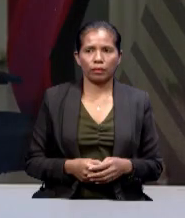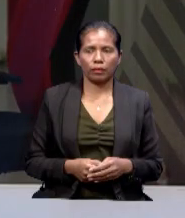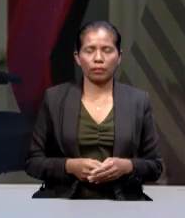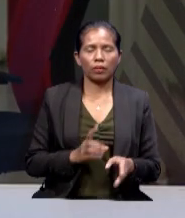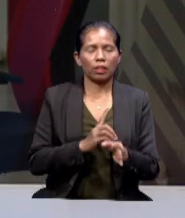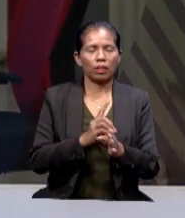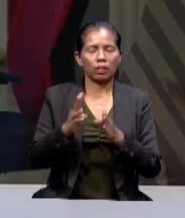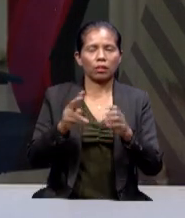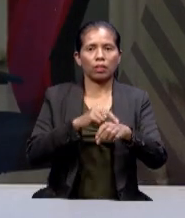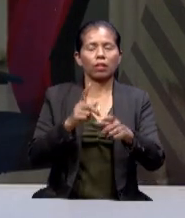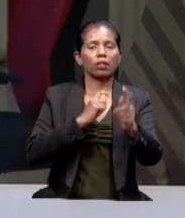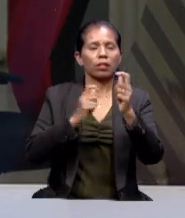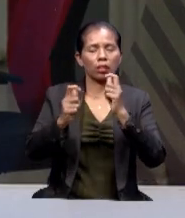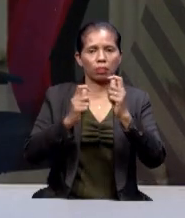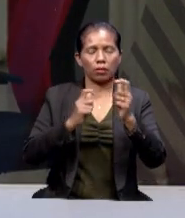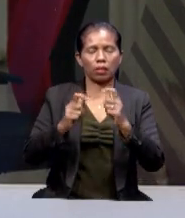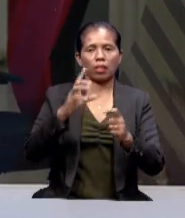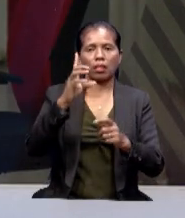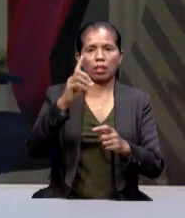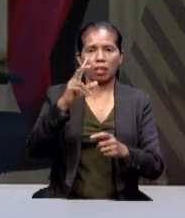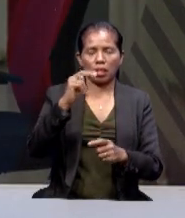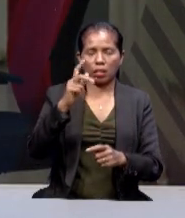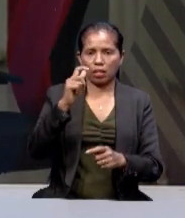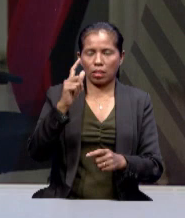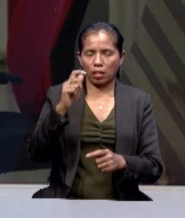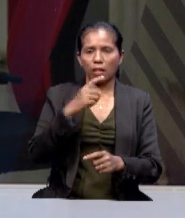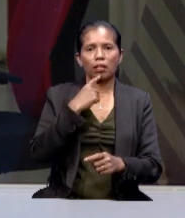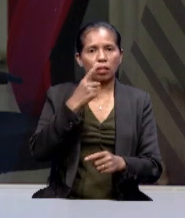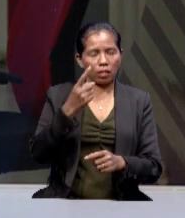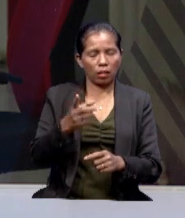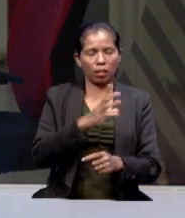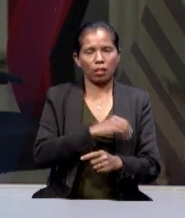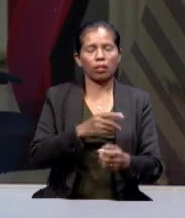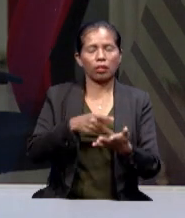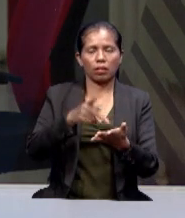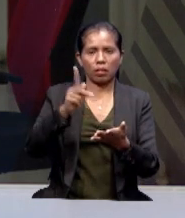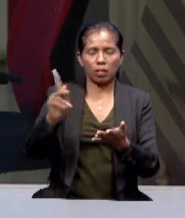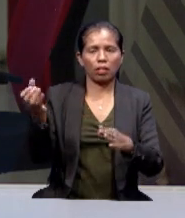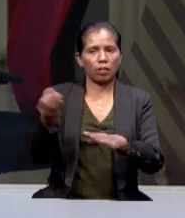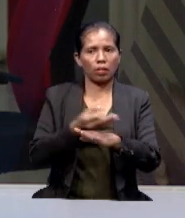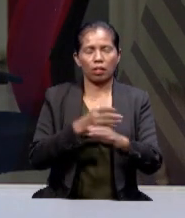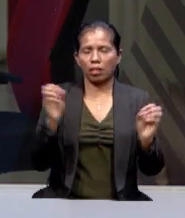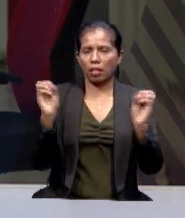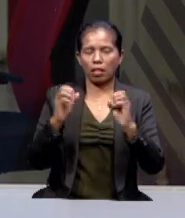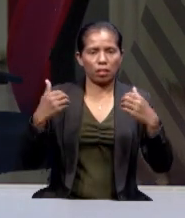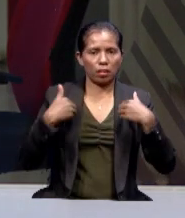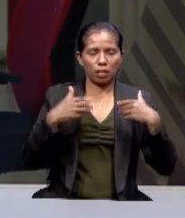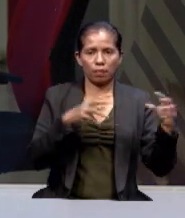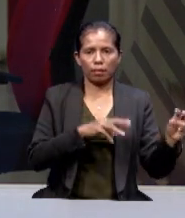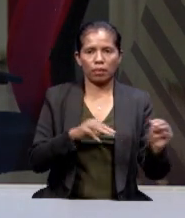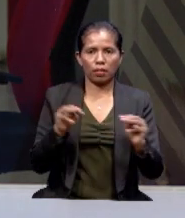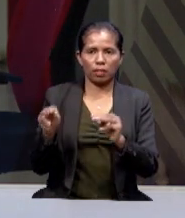Diretor Nasional Transporte Terrestre Antônio da Costa HTT, pagamento para trata documento lá e a mudança.